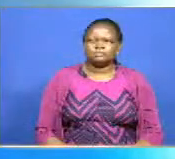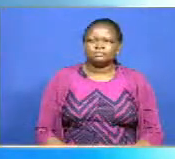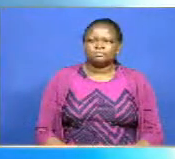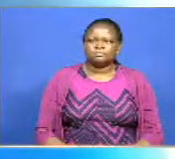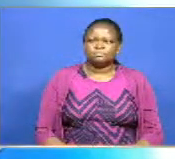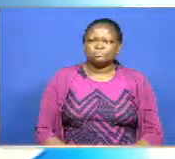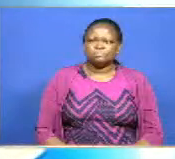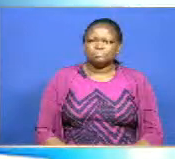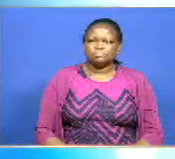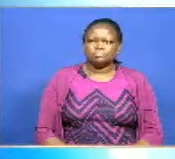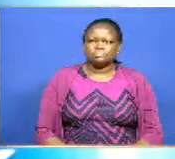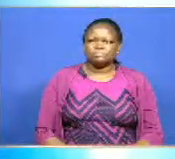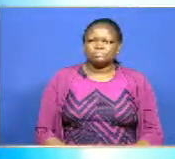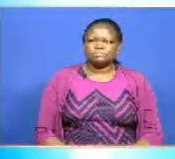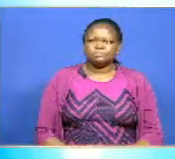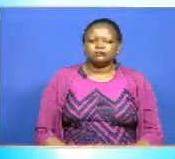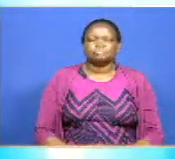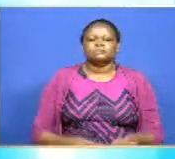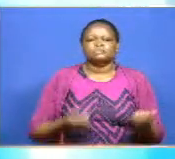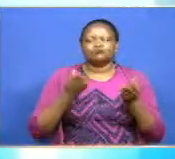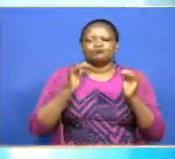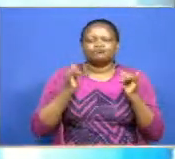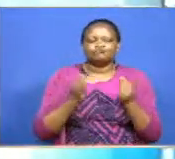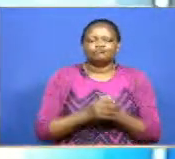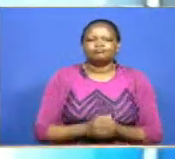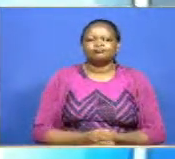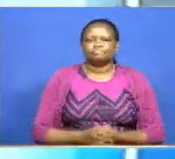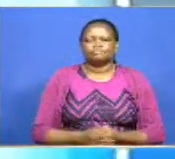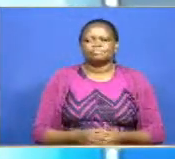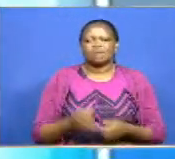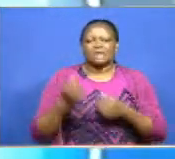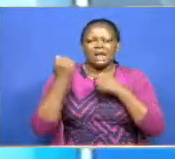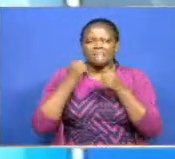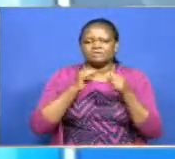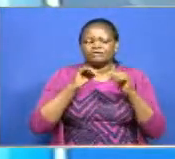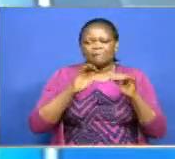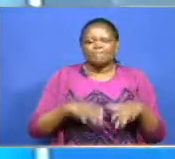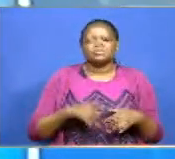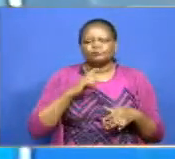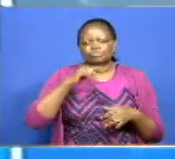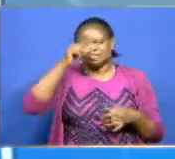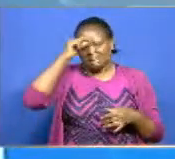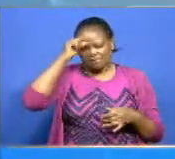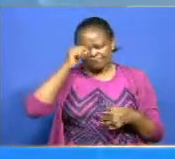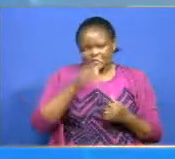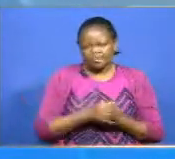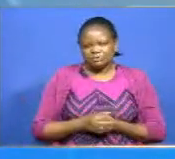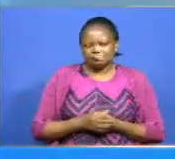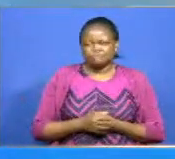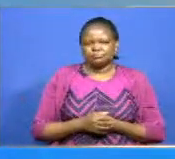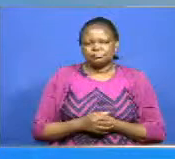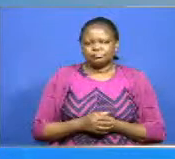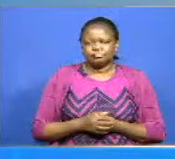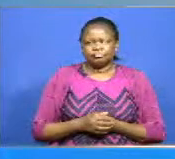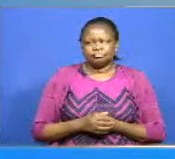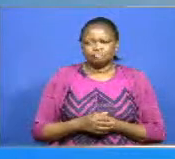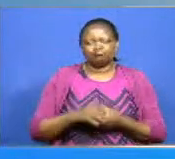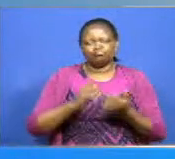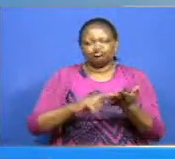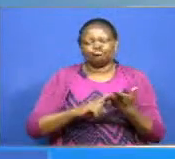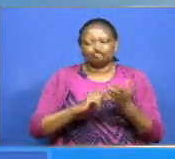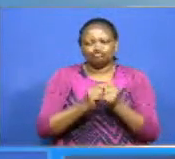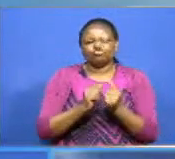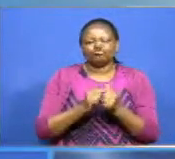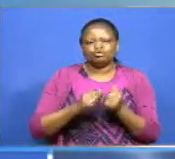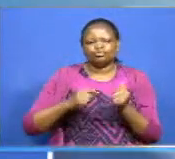Karibu mtazamaji, na katika safu ya biashara ni kwamba wakulima wa miwa wametoa wito kwa serikali iwe ikiwashauriana nao na wenye viwanda vya sukari